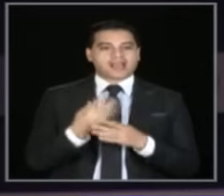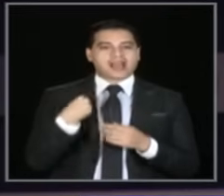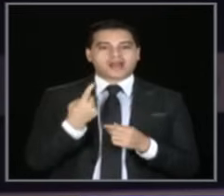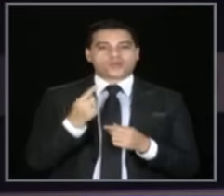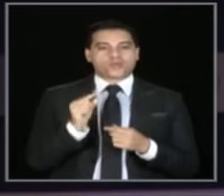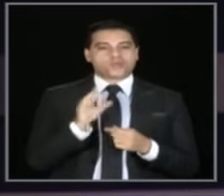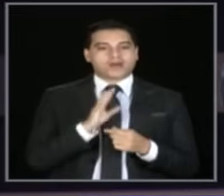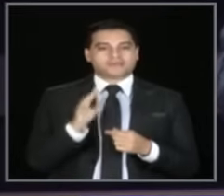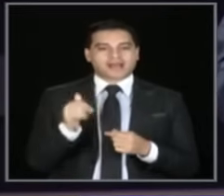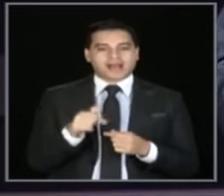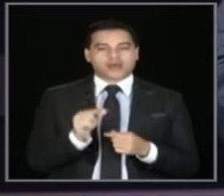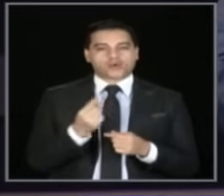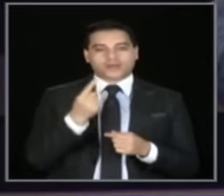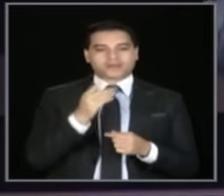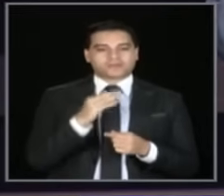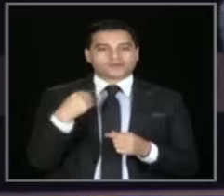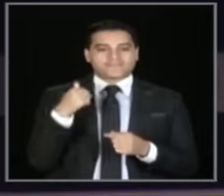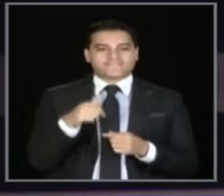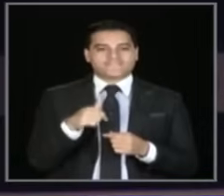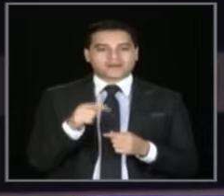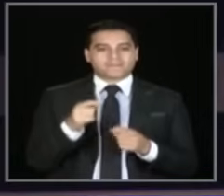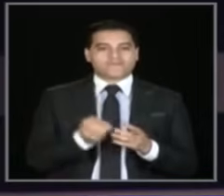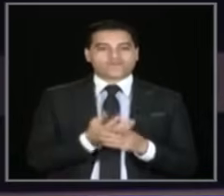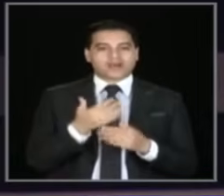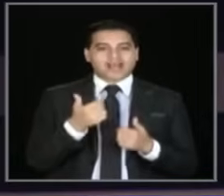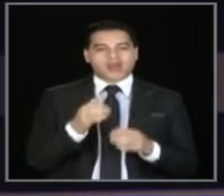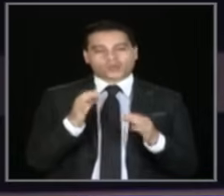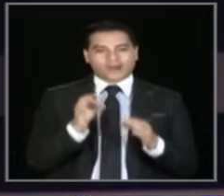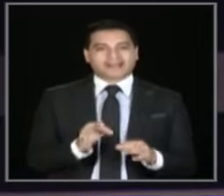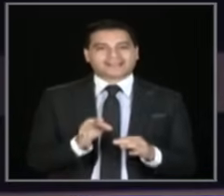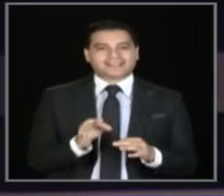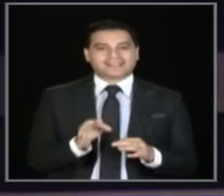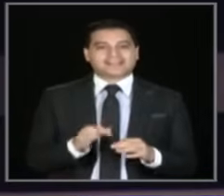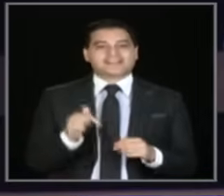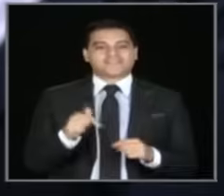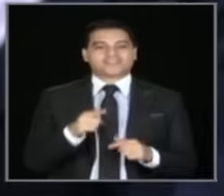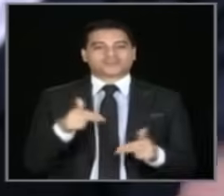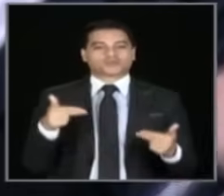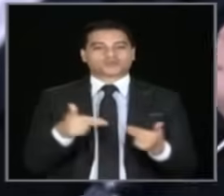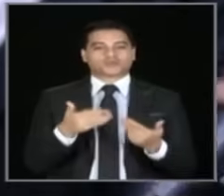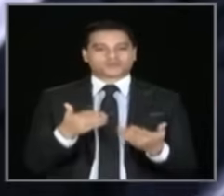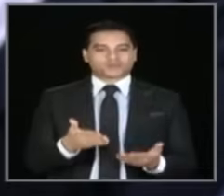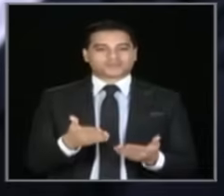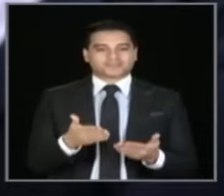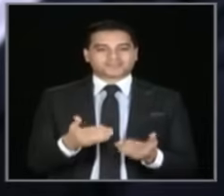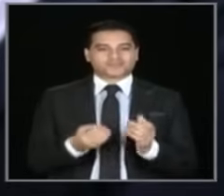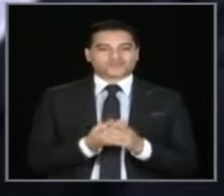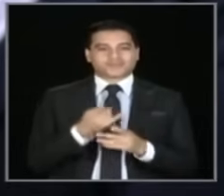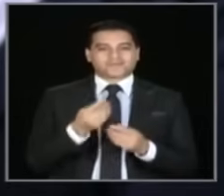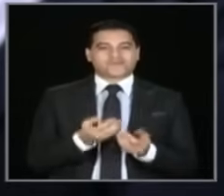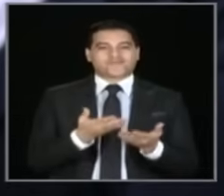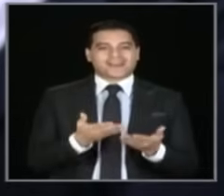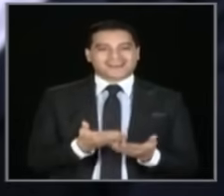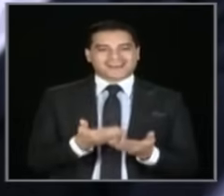حاجه واحده بس، قالوا لي حاجه واحده بس، قالوا لي في مفاجاه حلوه جدا ليك في الاستوديو. ايوه طلعت انت المفاجاه